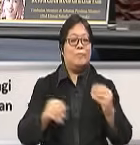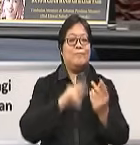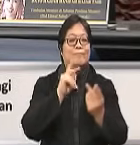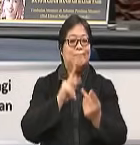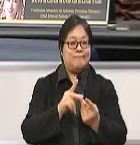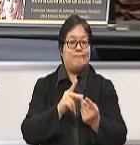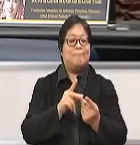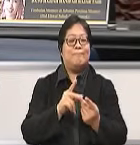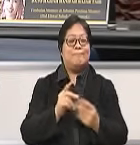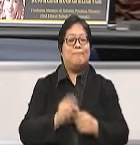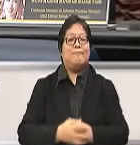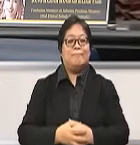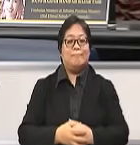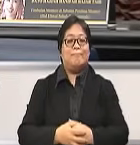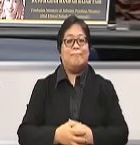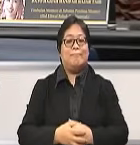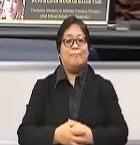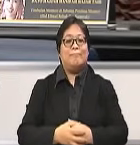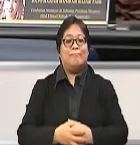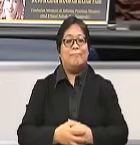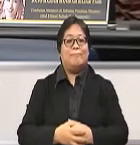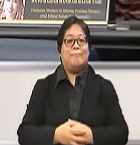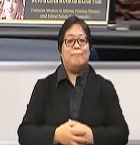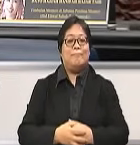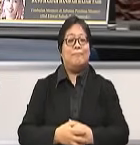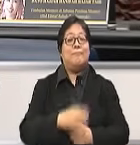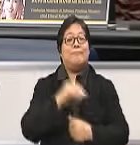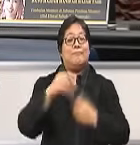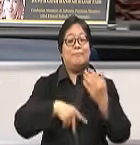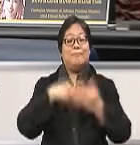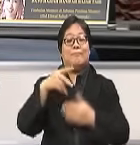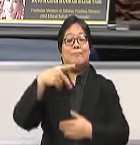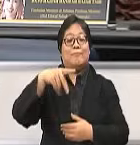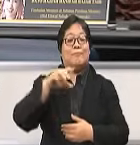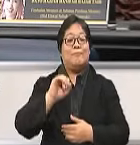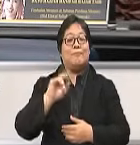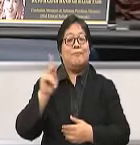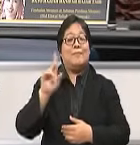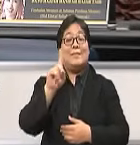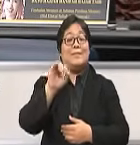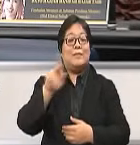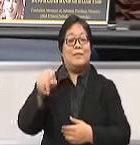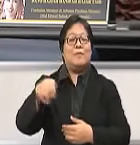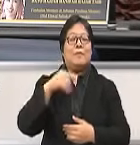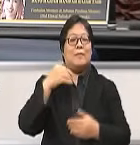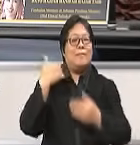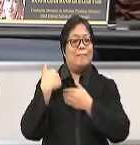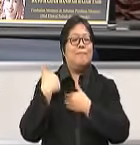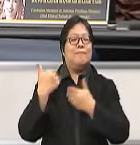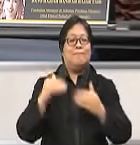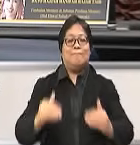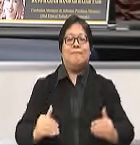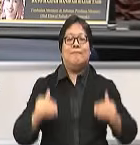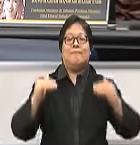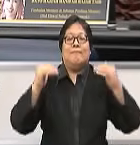ada alam dan program di SG Ini berperanan meningkatkan